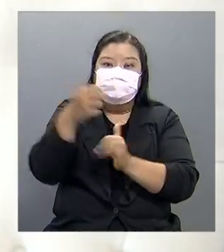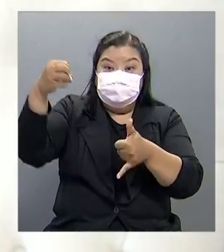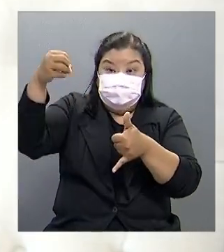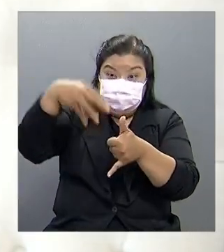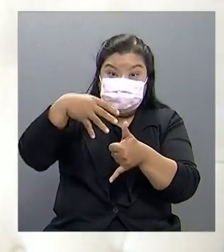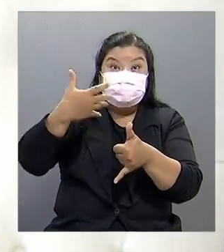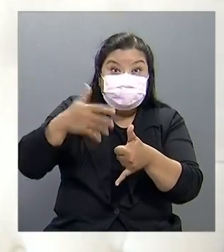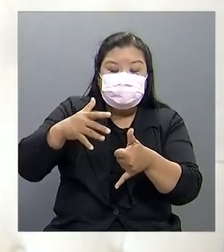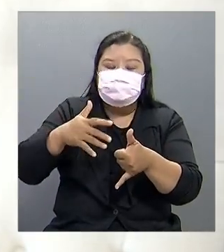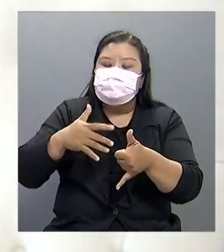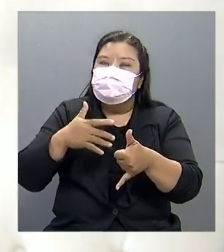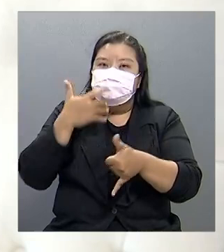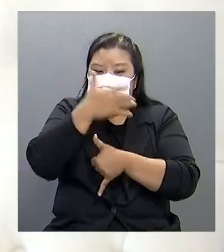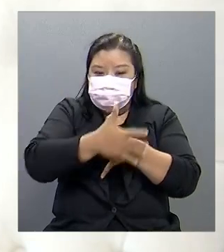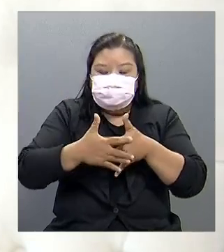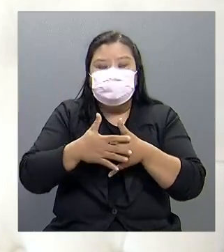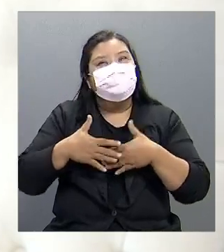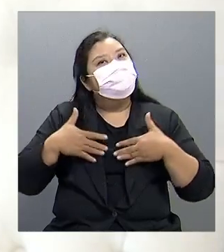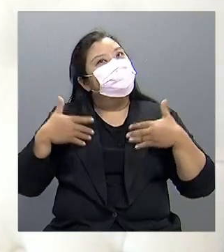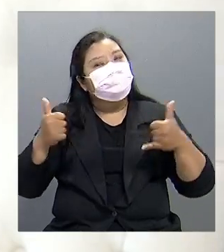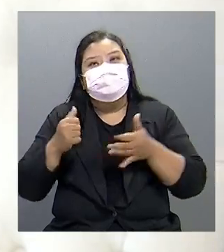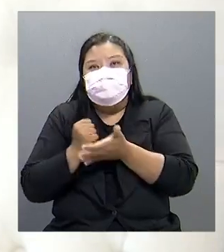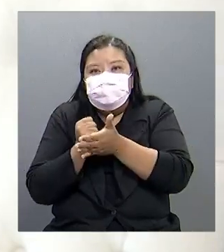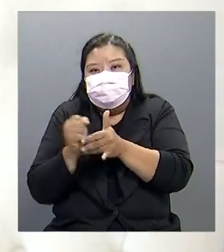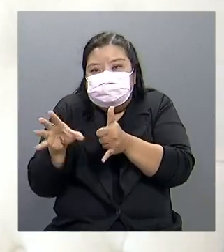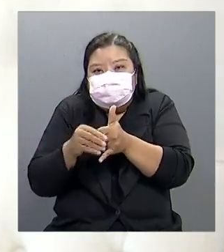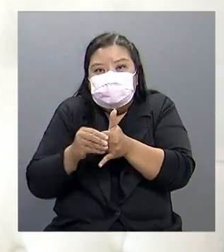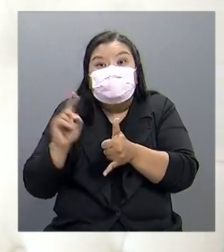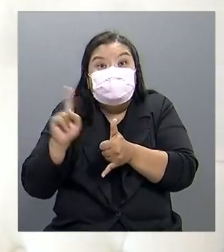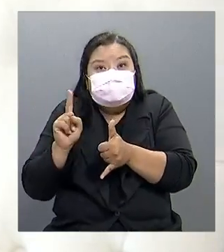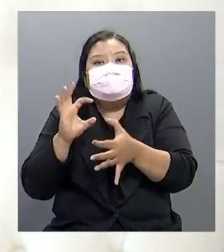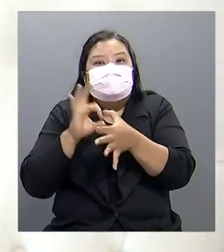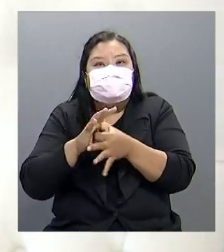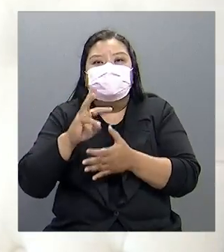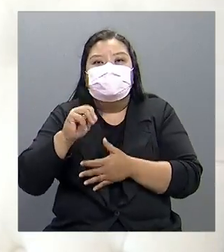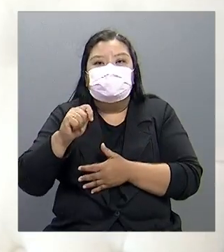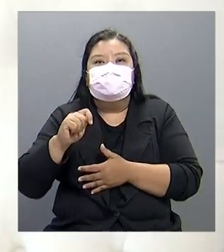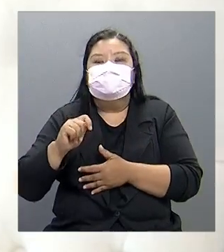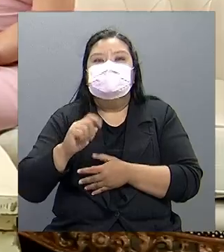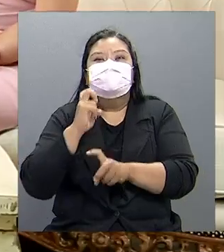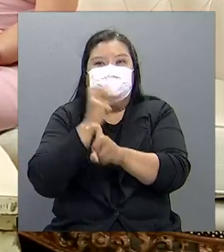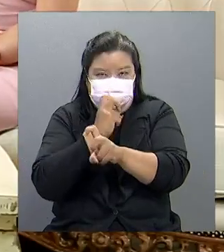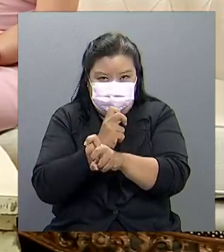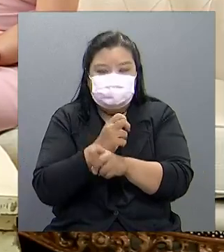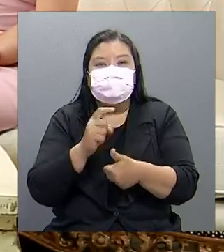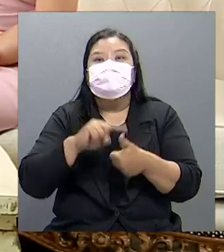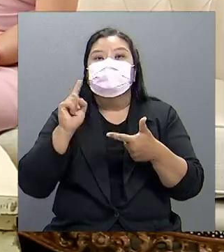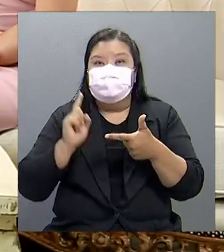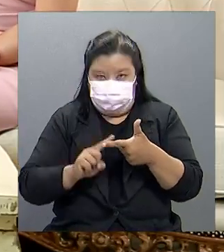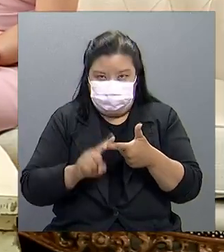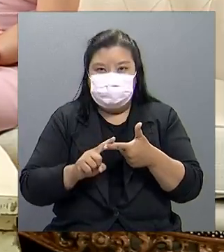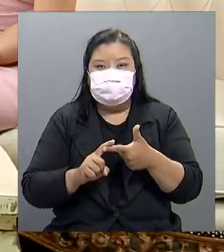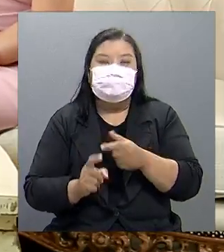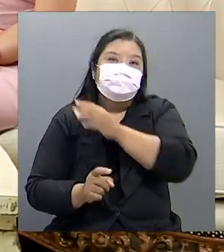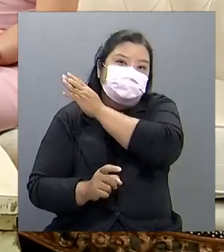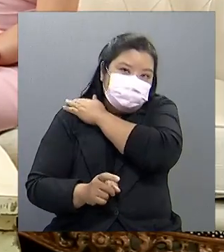ขึ้นก็จะดูดซึมแคลเซียมได้ดีขึ้น อ ันนี้ก็ในแง่ของการบำรุงกระดูกอีกการนึงก็คือออกกำลังกายกล้ามเนื้อหลังและกล้ามเนื้อเข่